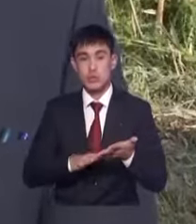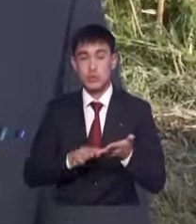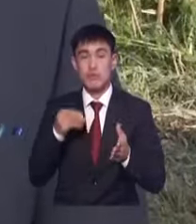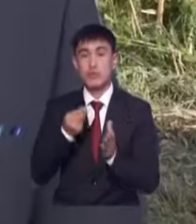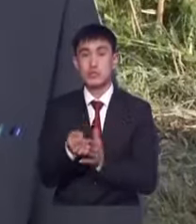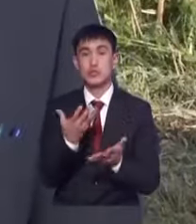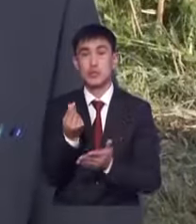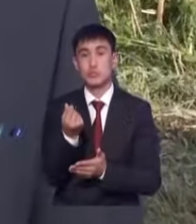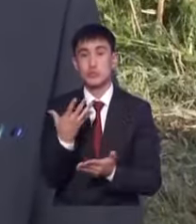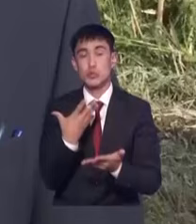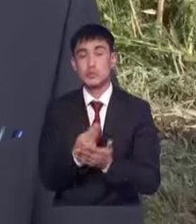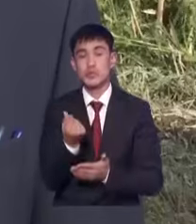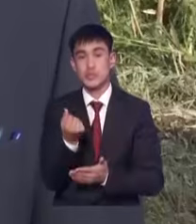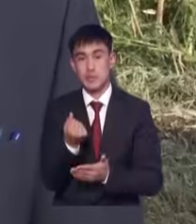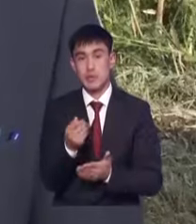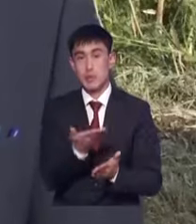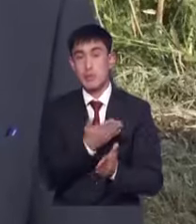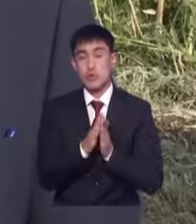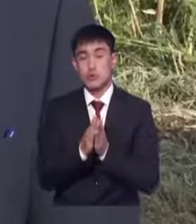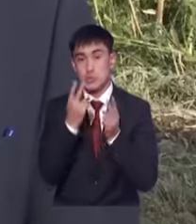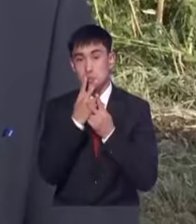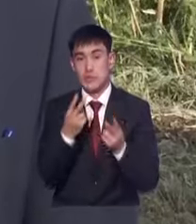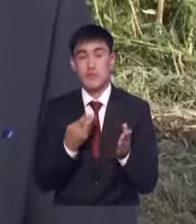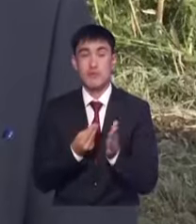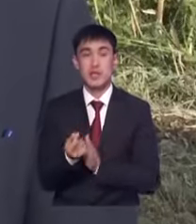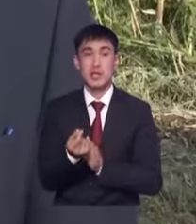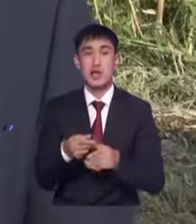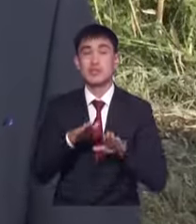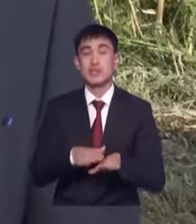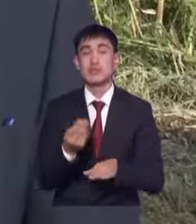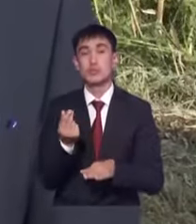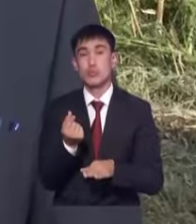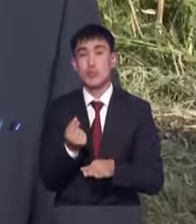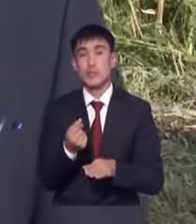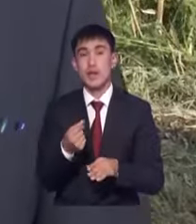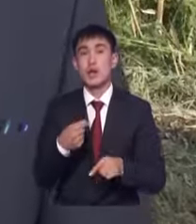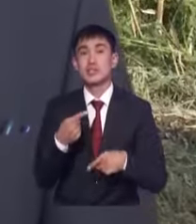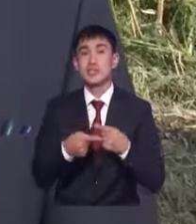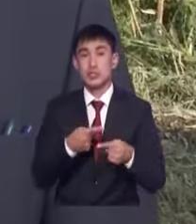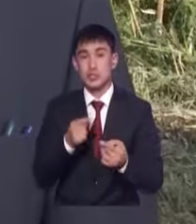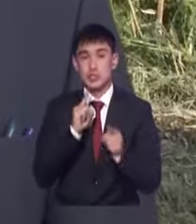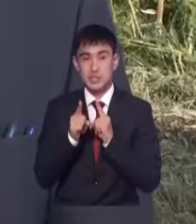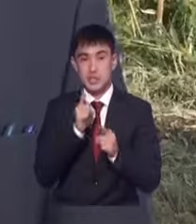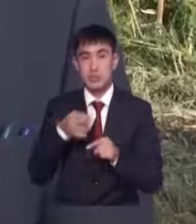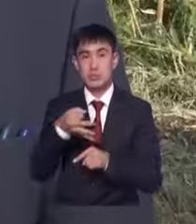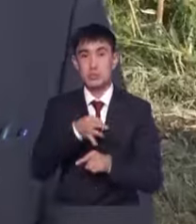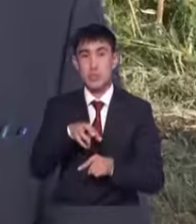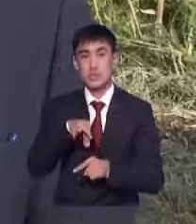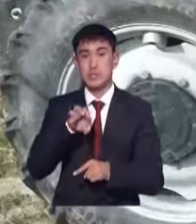вложив собственные средства. Теперь мы просим рассмотреть выделение оставшейся суммы на очередной сессии областного